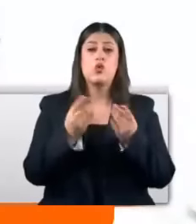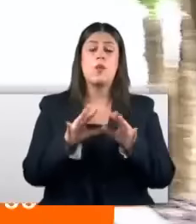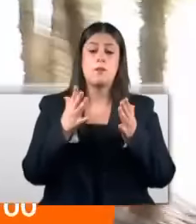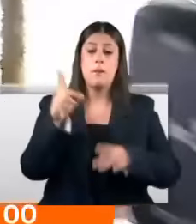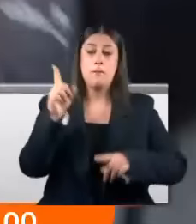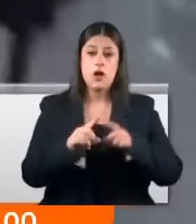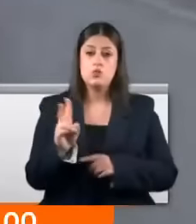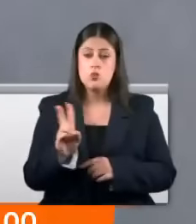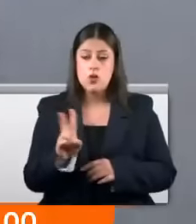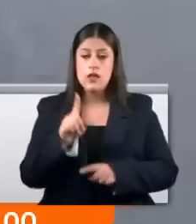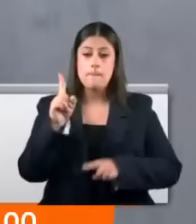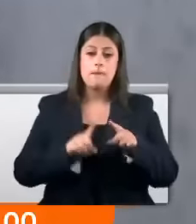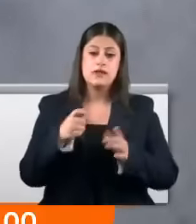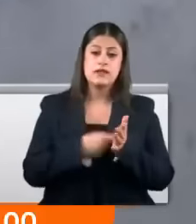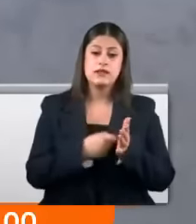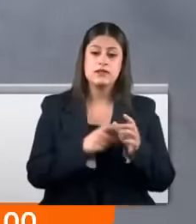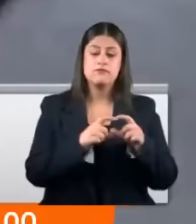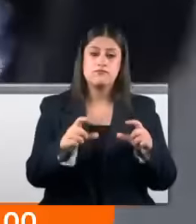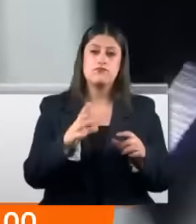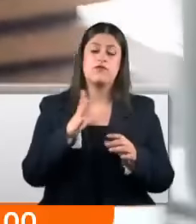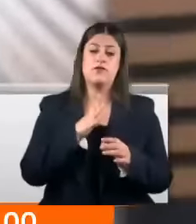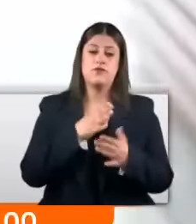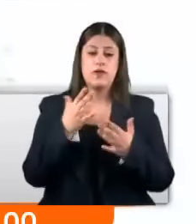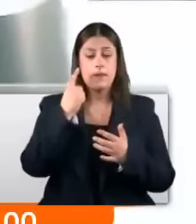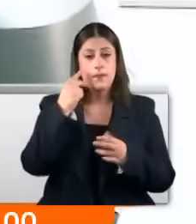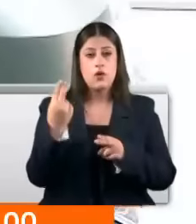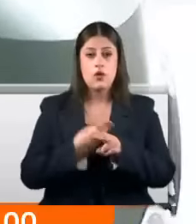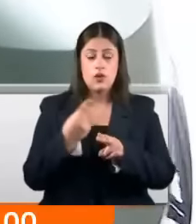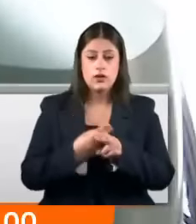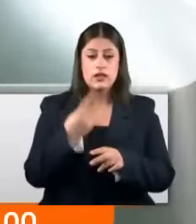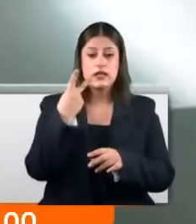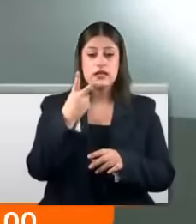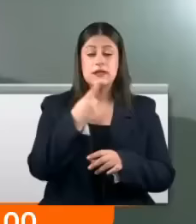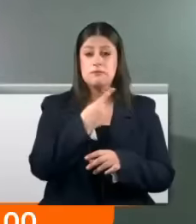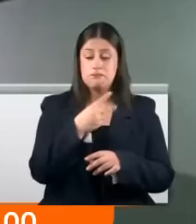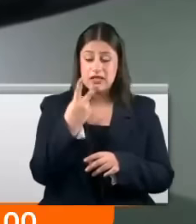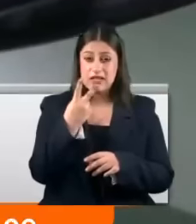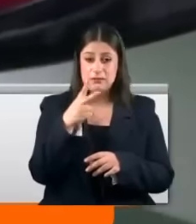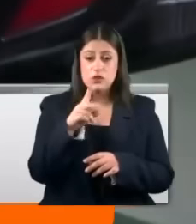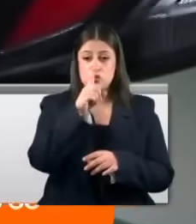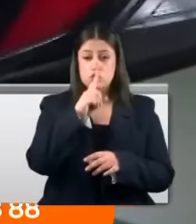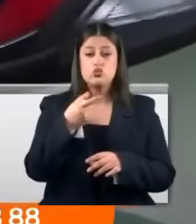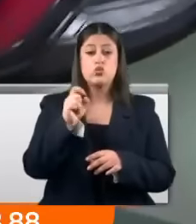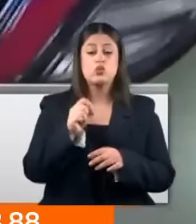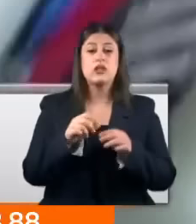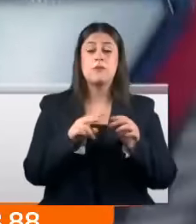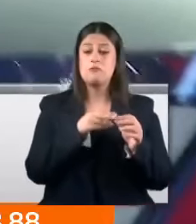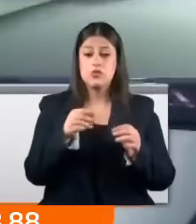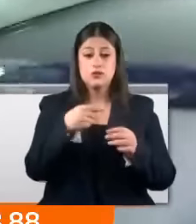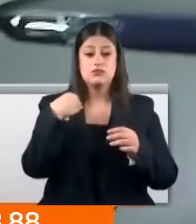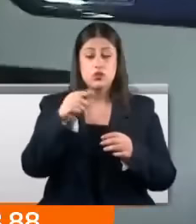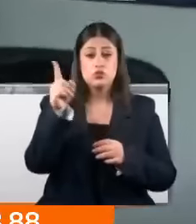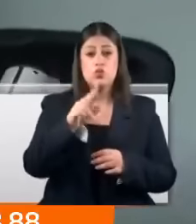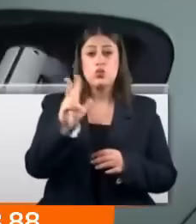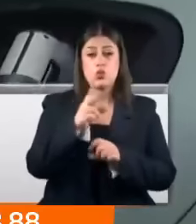bazı modellerinde geçerli olacak. Örneğin 2 milyon 190 bin liraya satılan bir şarj edilebilir hibrit aracın fiyatı